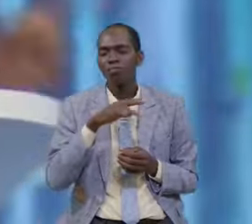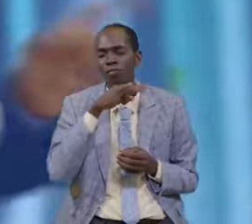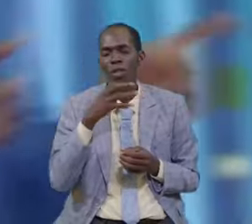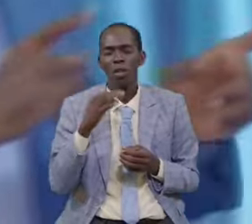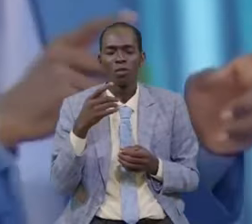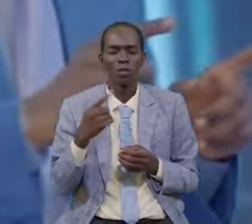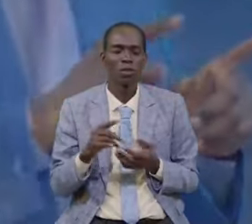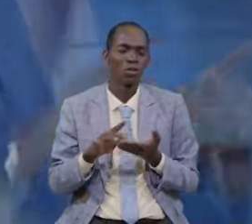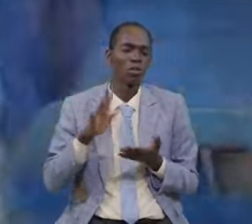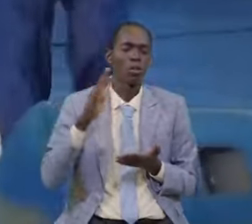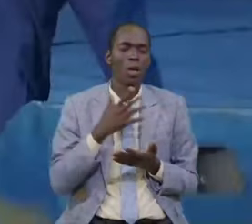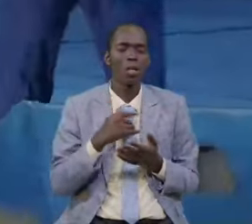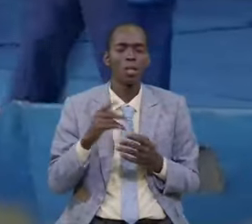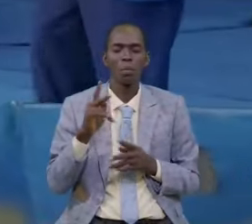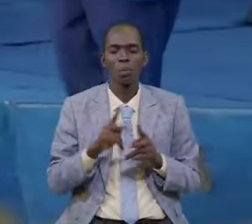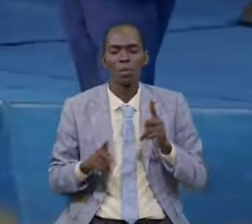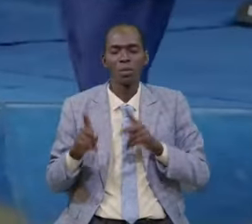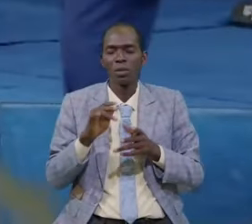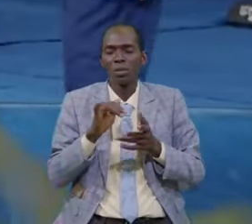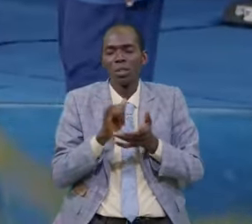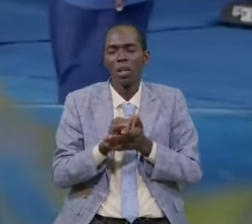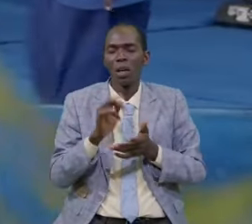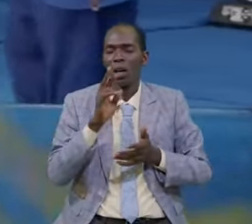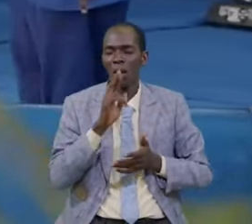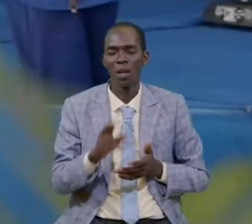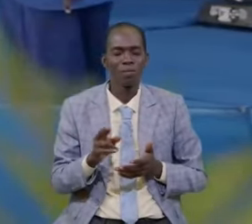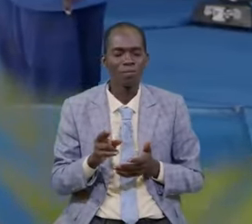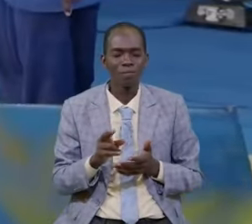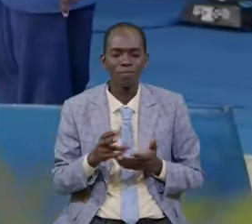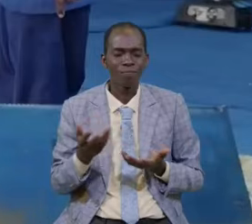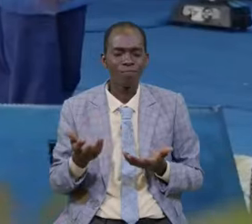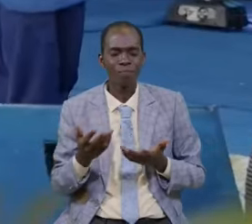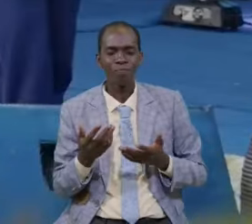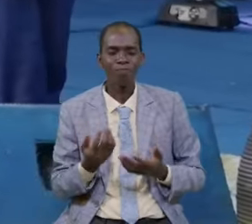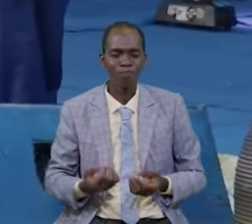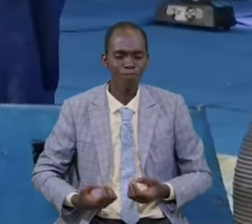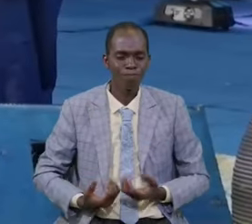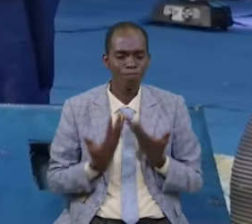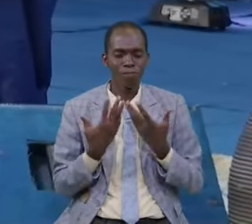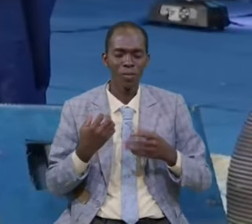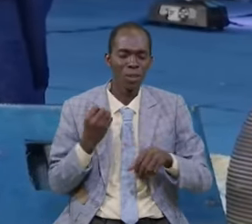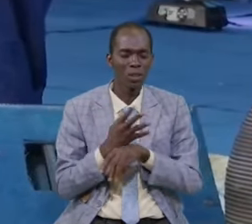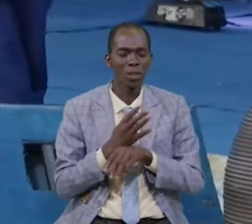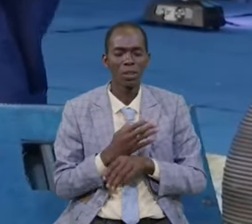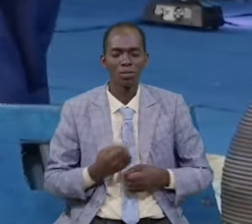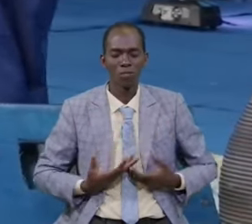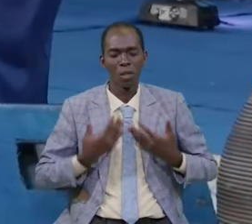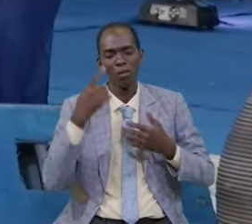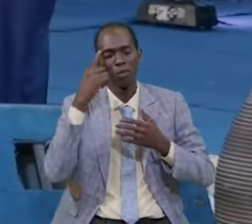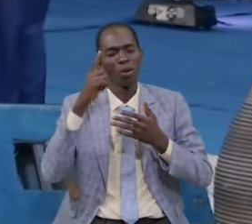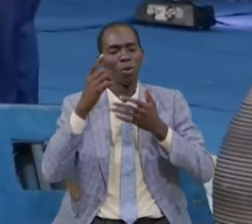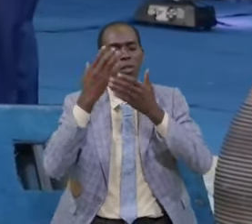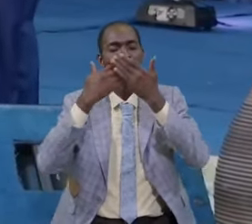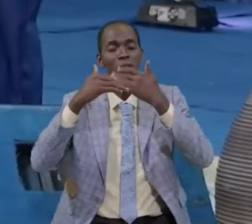qui sont enflammés pour la gloire, ils voient le monde qui est en train de chuter chaque jour. Alors, parce